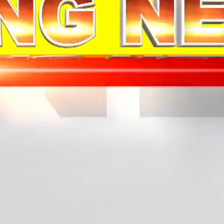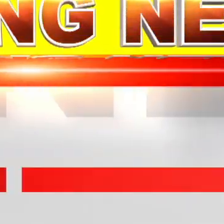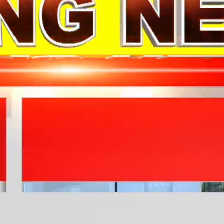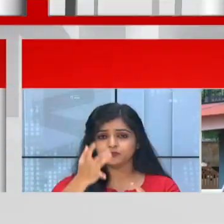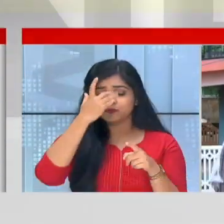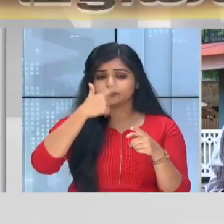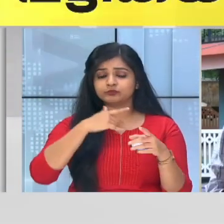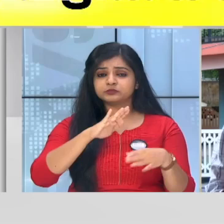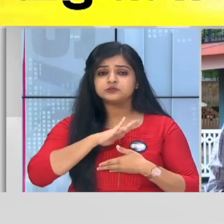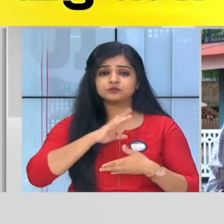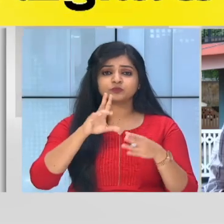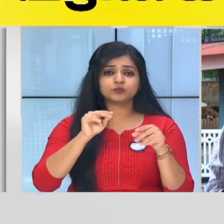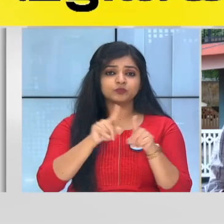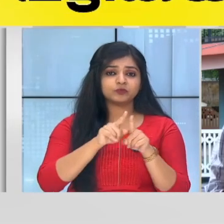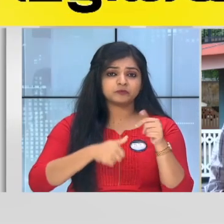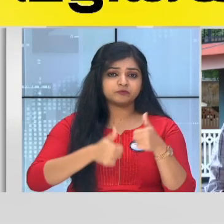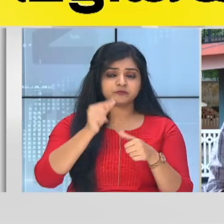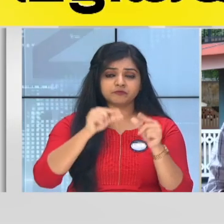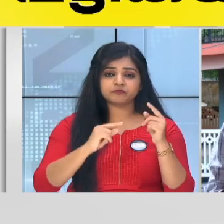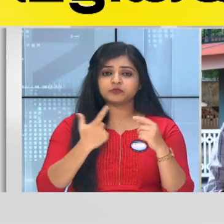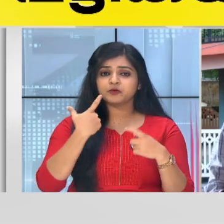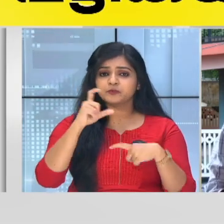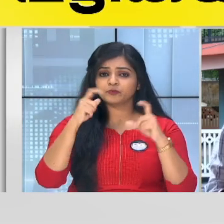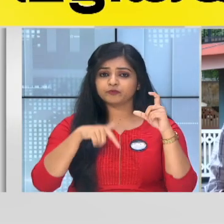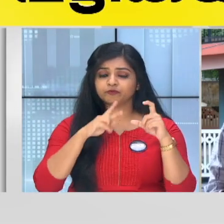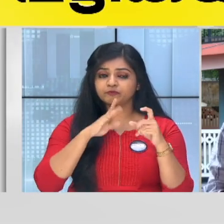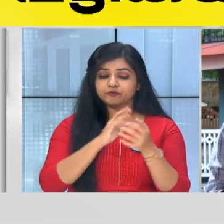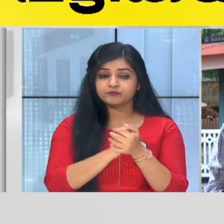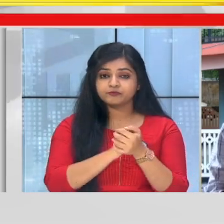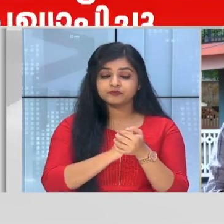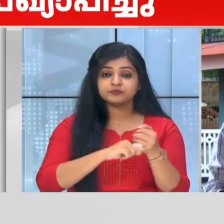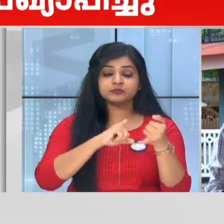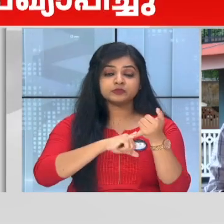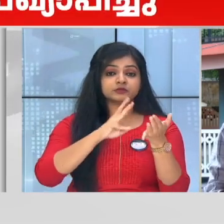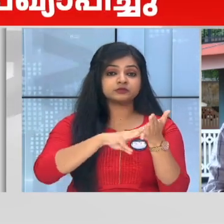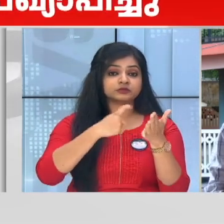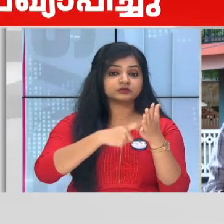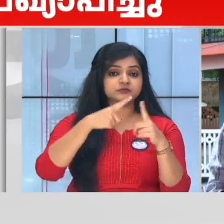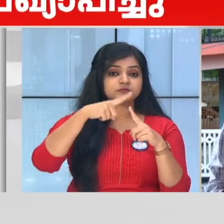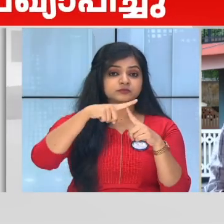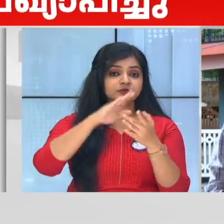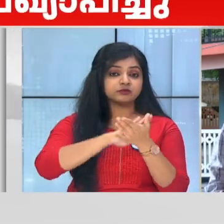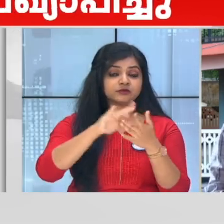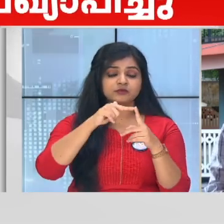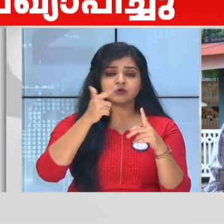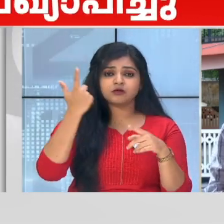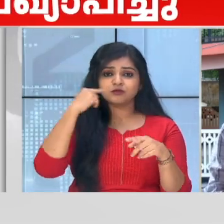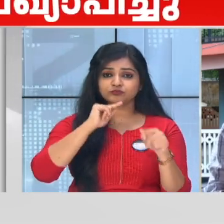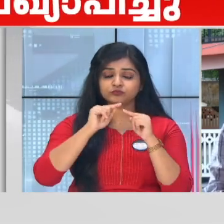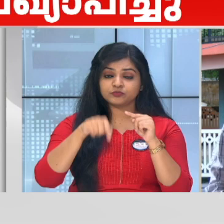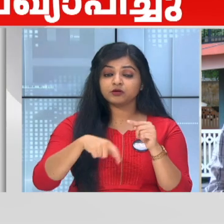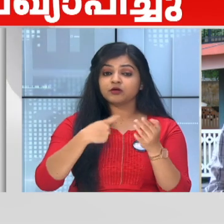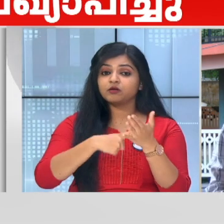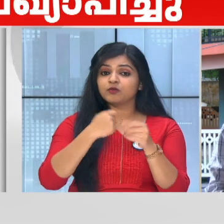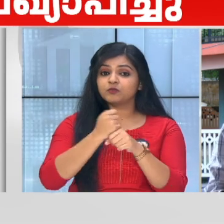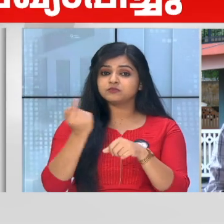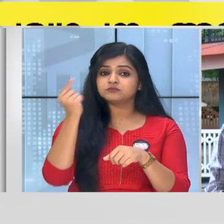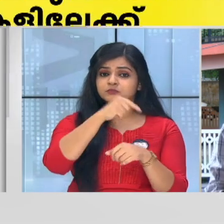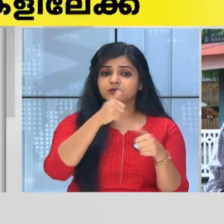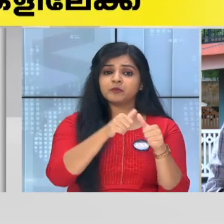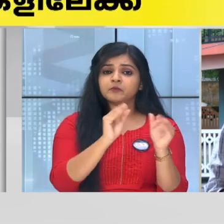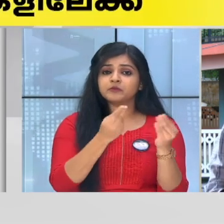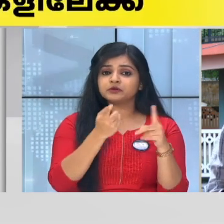അതൃപ്തി ഒരു വിഭാഗം നേതാക്കൾ ഉന്നയിച്ചിരുന്നു. കാരണം സ്മൃതി ഇറാനി പരസ്യമായി തന്നെ വെല്ലുവിളിച്ചിട്ടും രാഹുൽ ഗാന്ധി അതിൽ മത്സരിക്കാതെ പിന്മാറിയാൽ തിരിച്ചടി